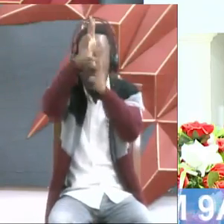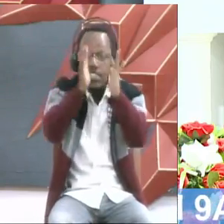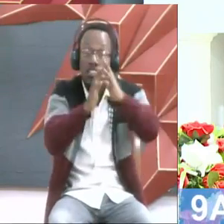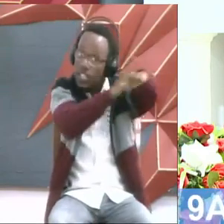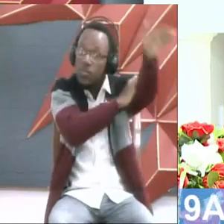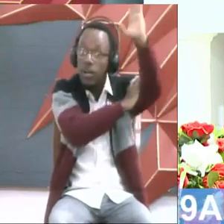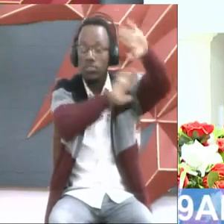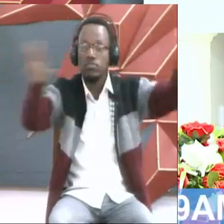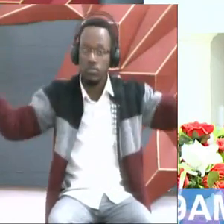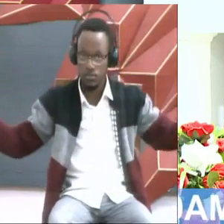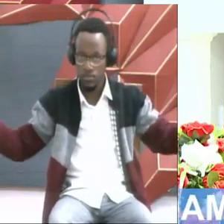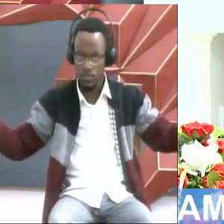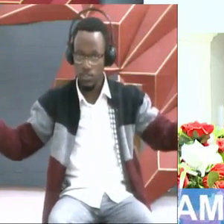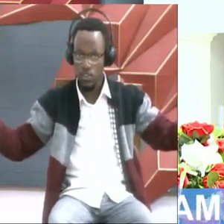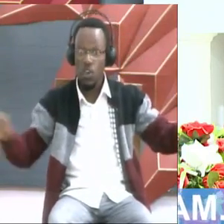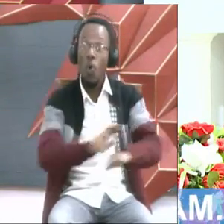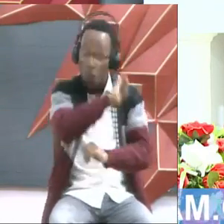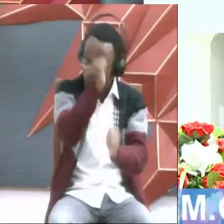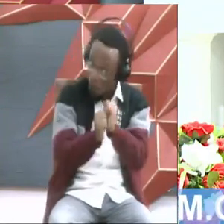C'est le Père qui